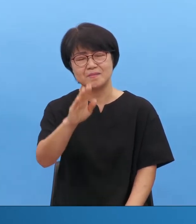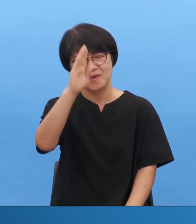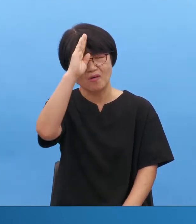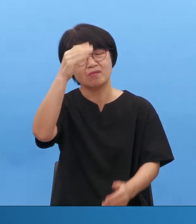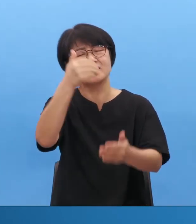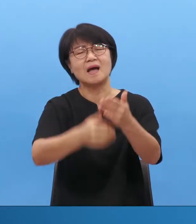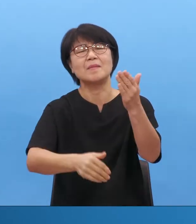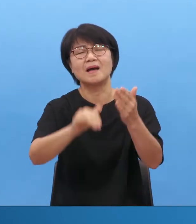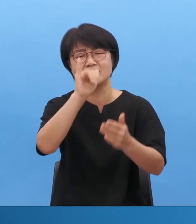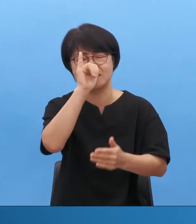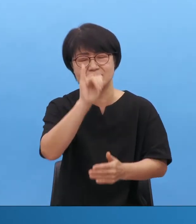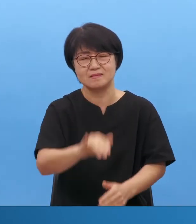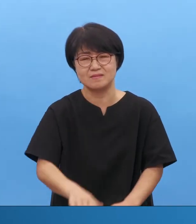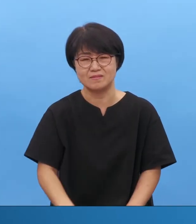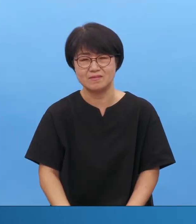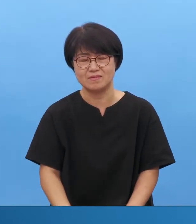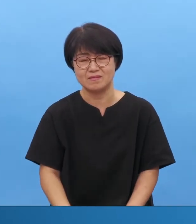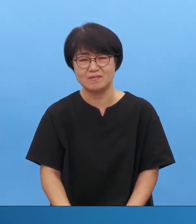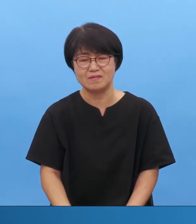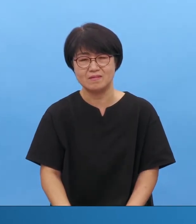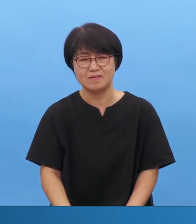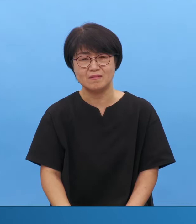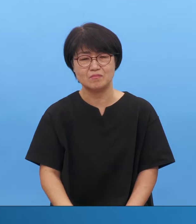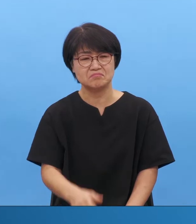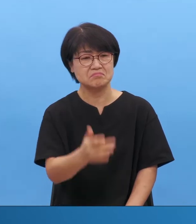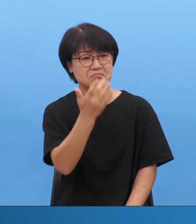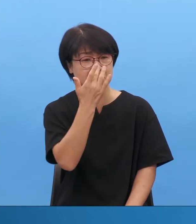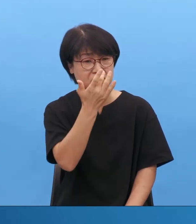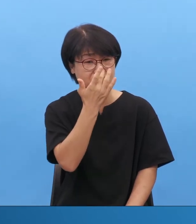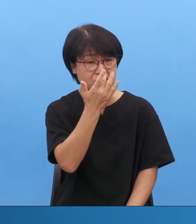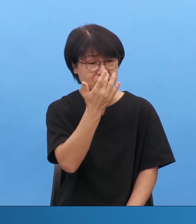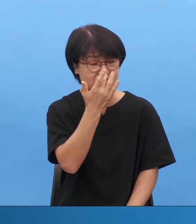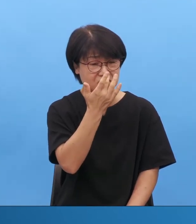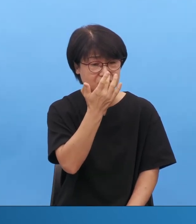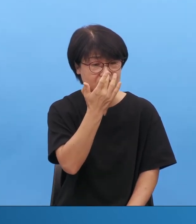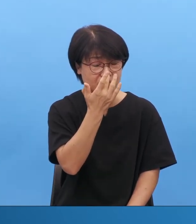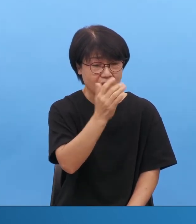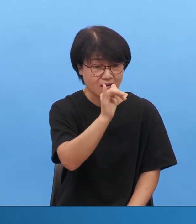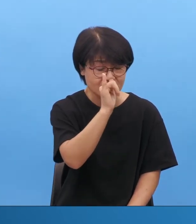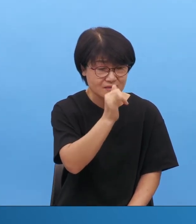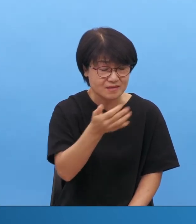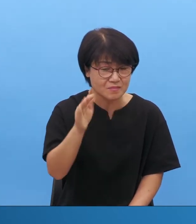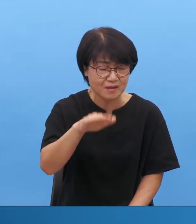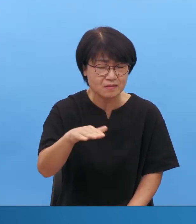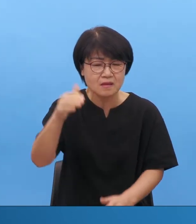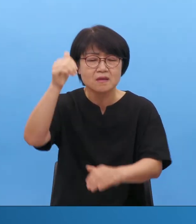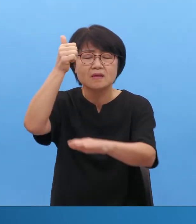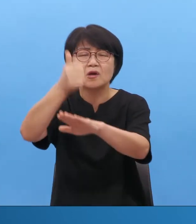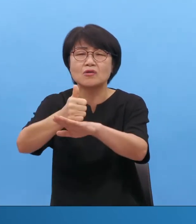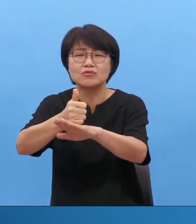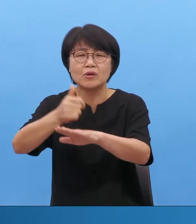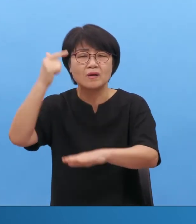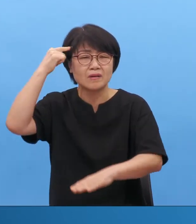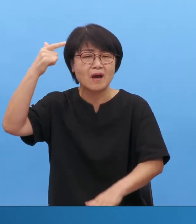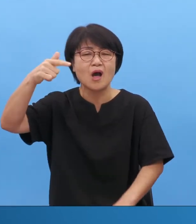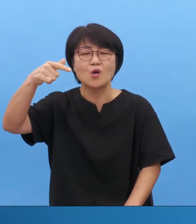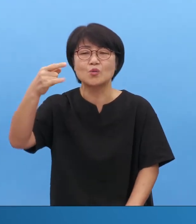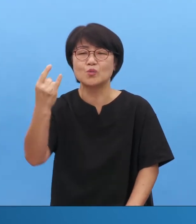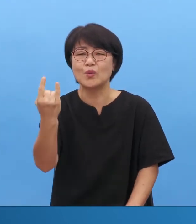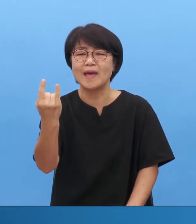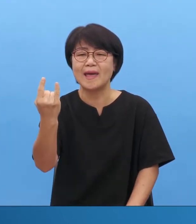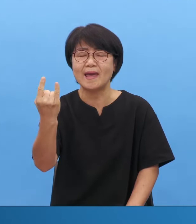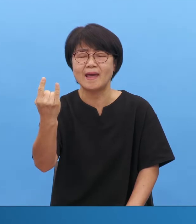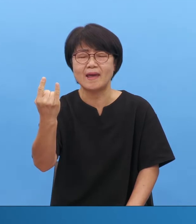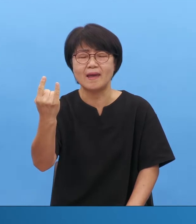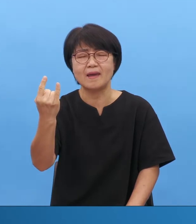이 전혀 안 아픈데 뇌 세포가 깨지는 게 제일 큰 문제예요. And the greatest after effect that we see is that they're not sick at